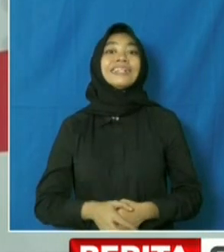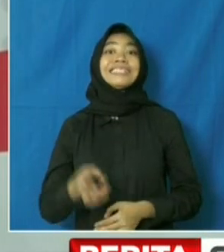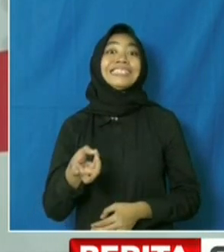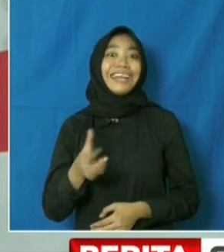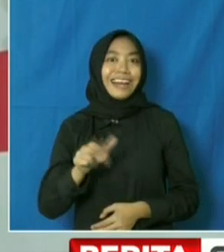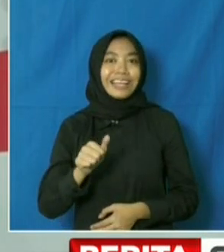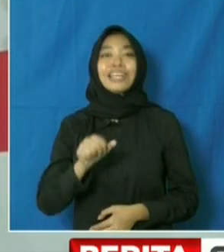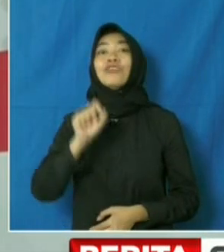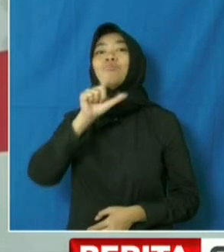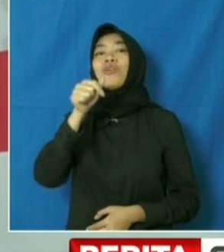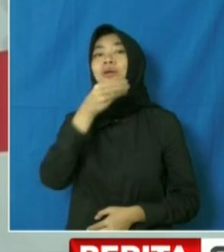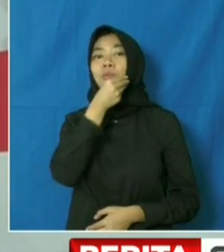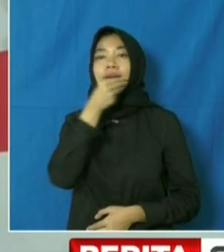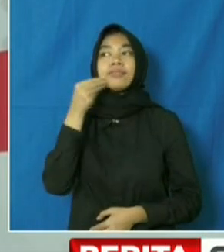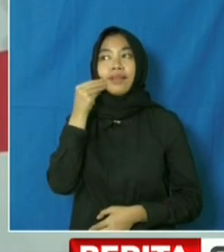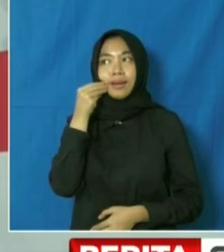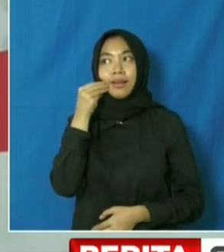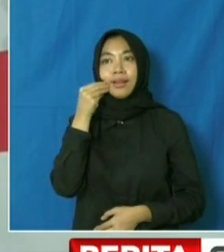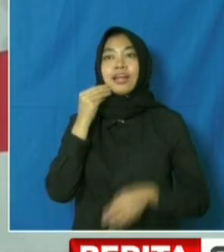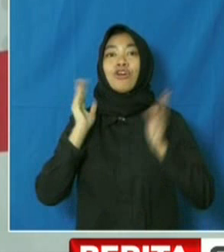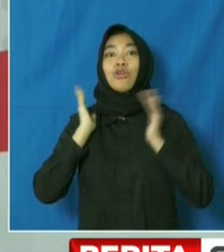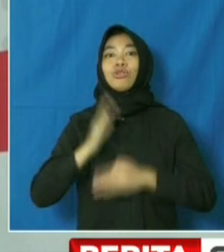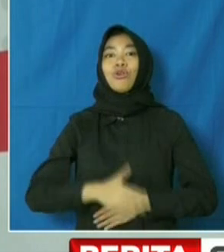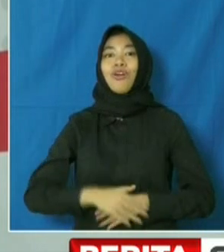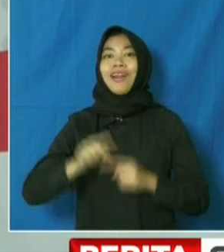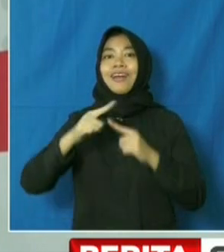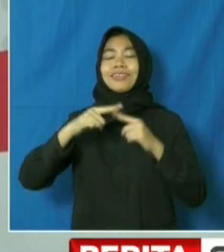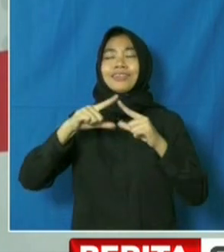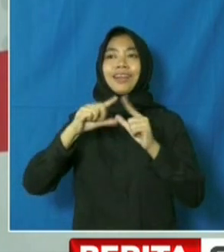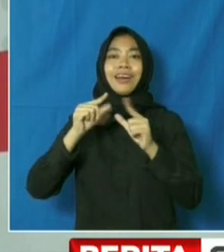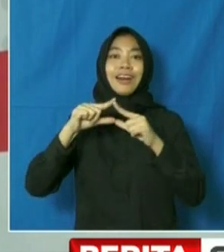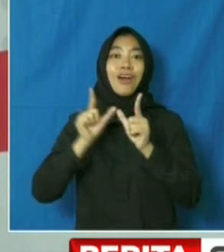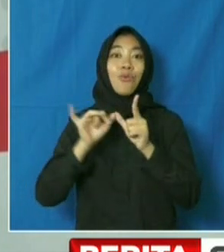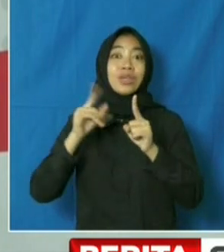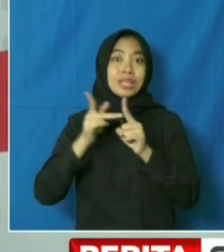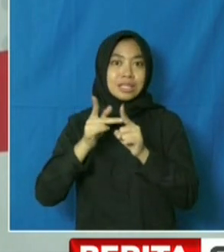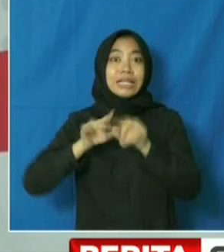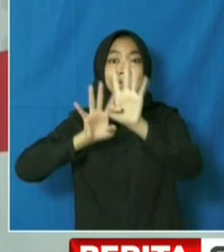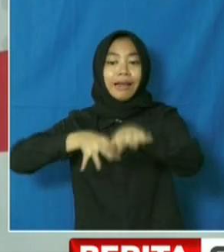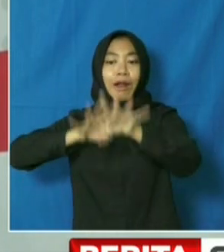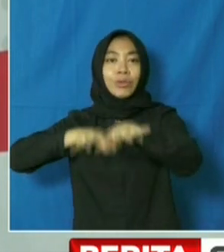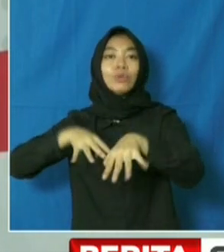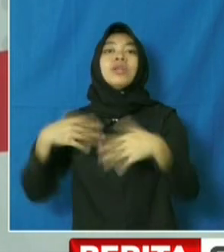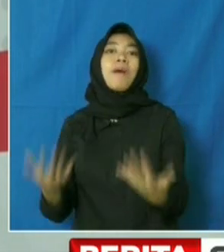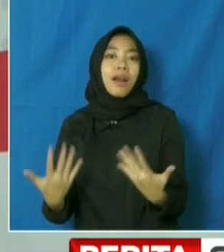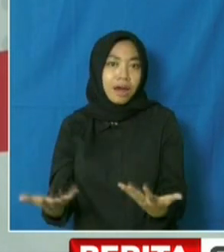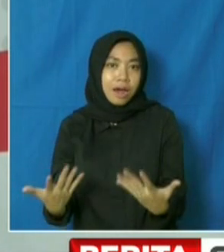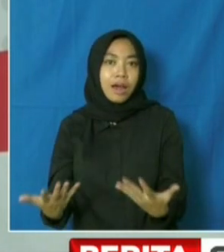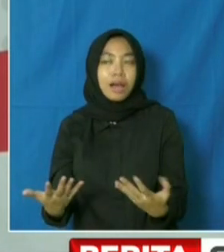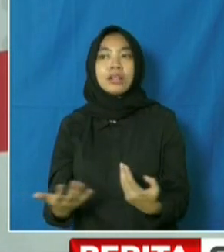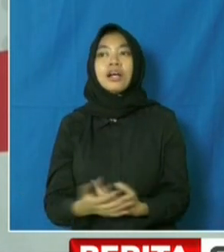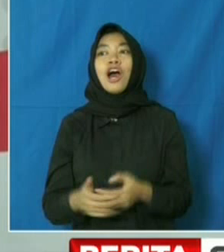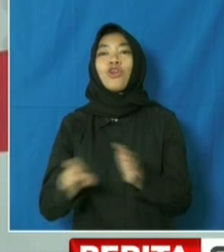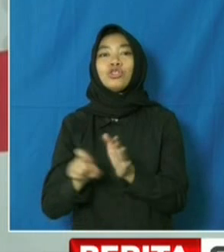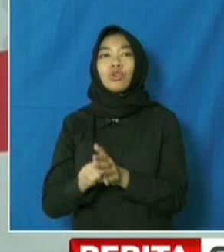Ramadan Bagaimana penerapan salat taraweh dan berbuka puasa bersama Bagaimana jika orang yang dihimbau di